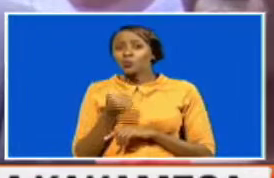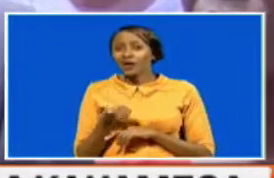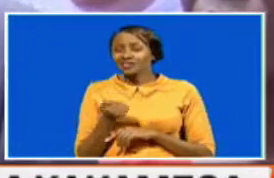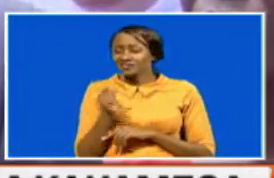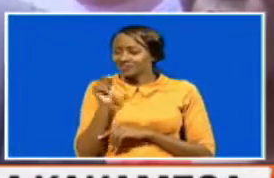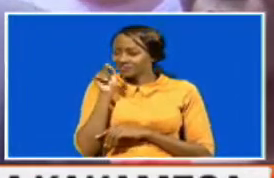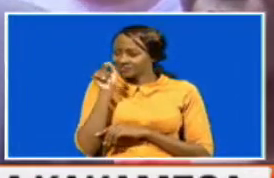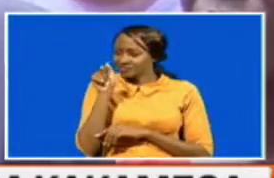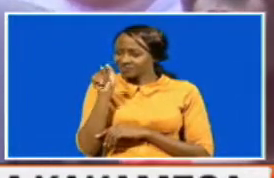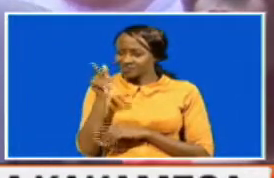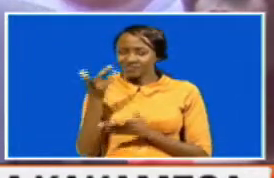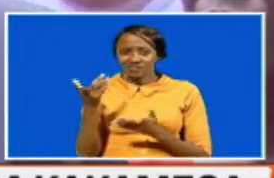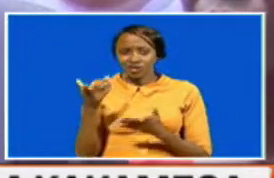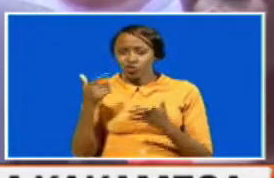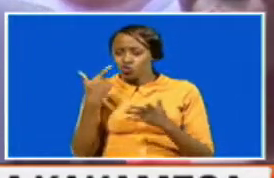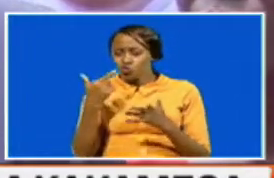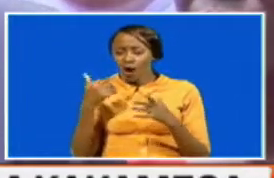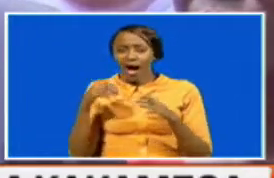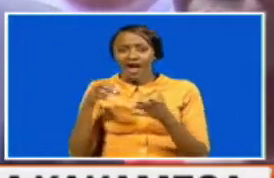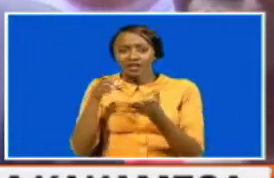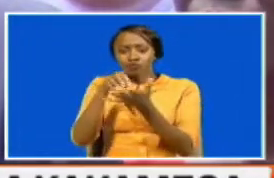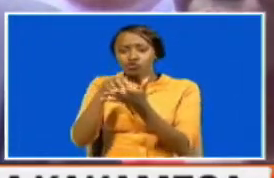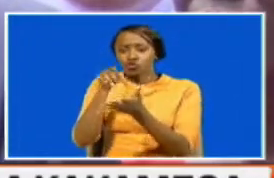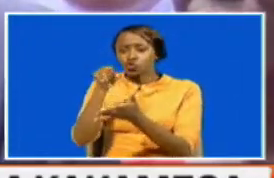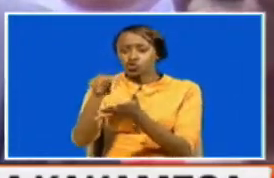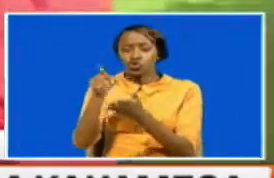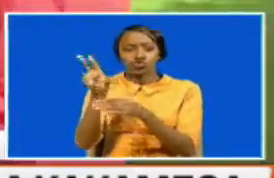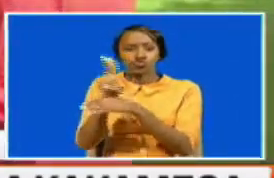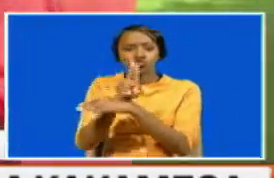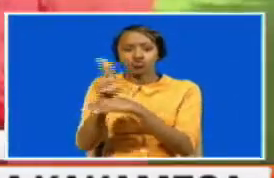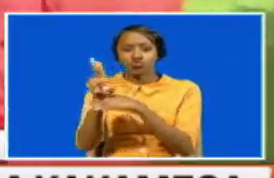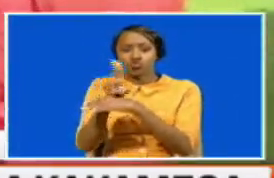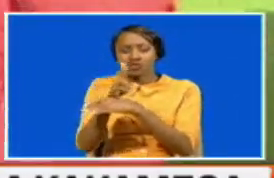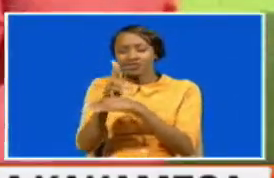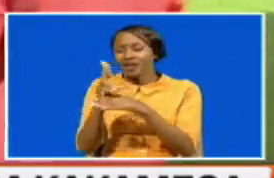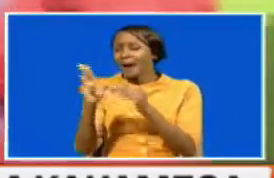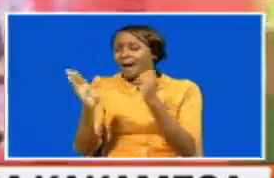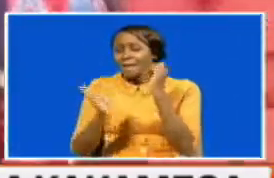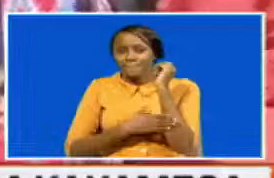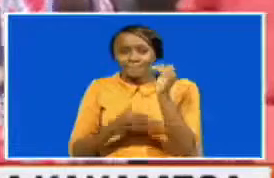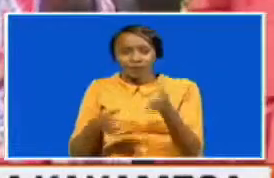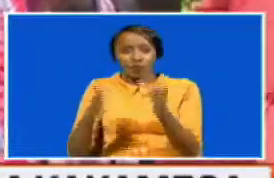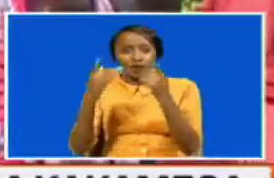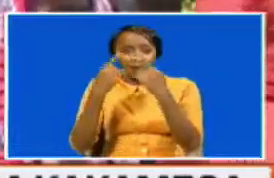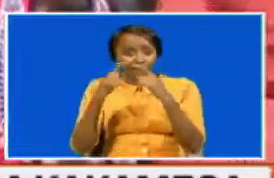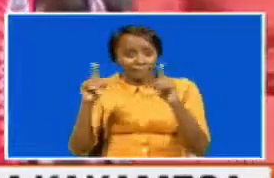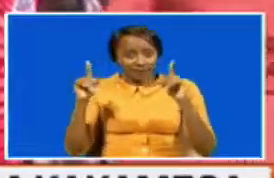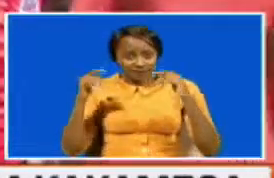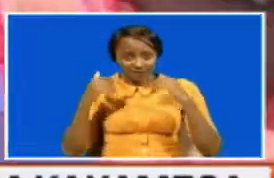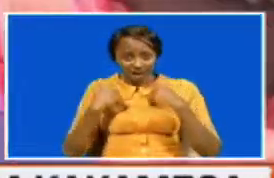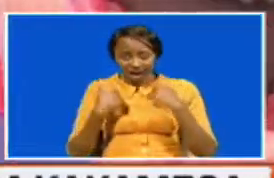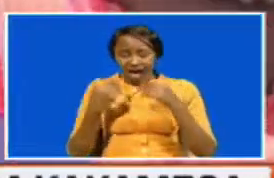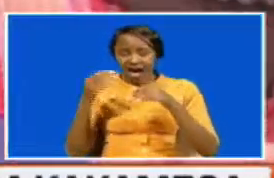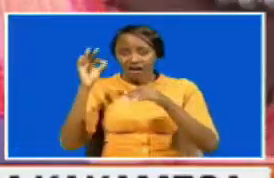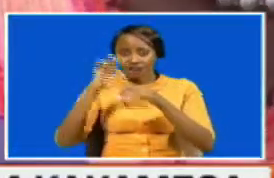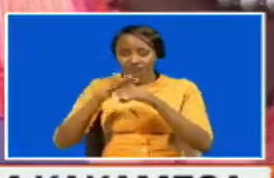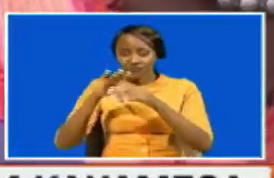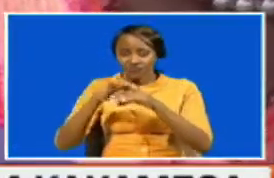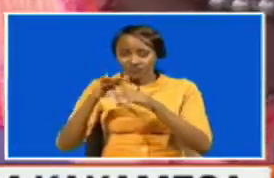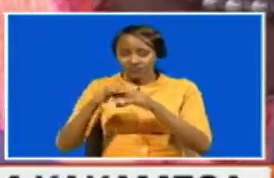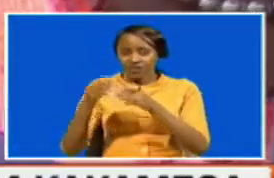mamlaka watumie mamlaka hayo vibaya. Japo ODM kilivuna pakubwa katika uchaguzi mkuu